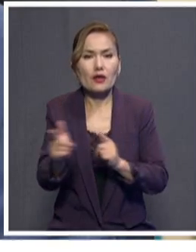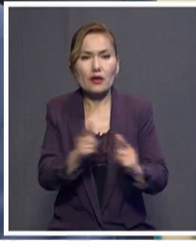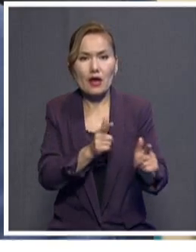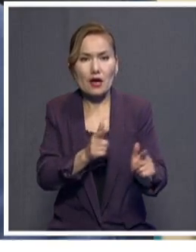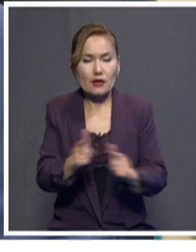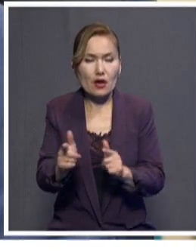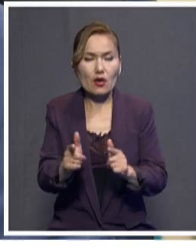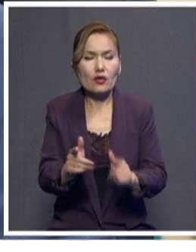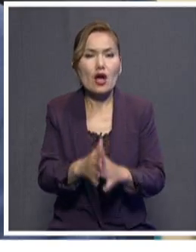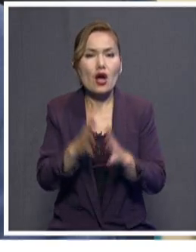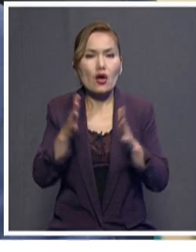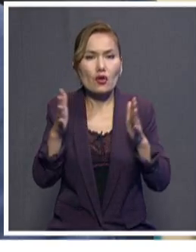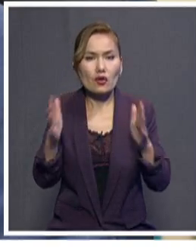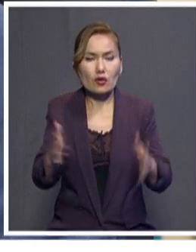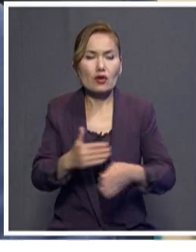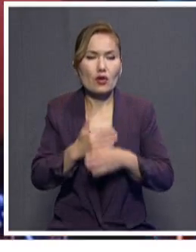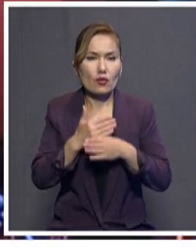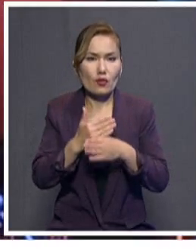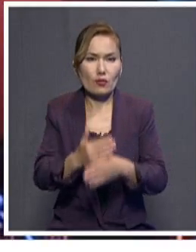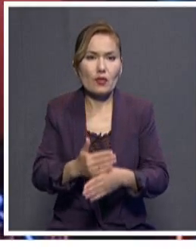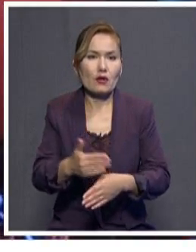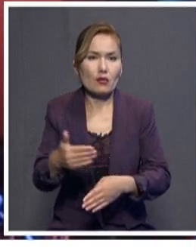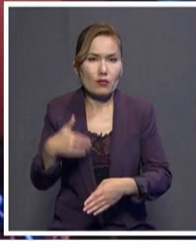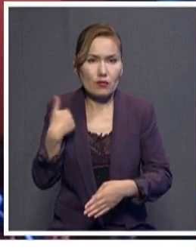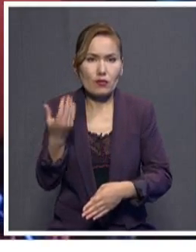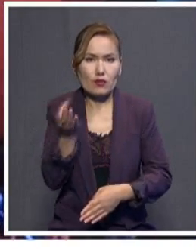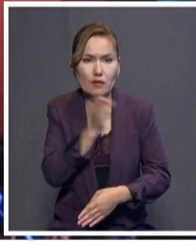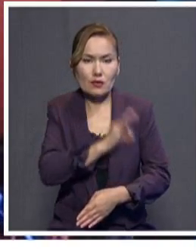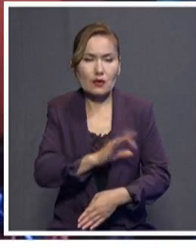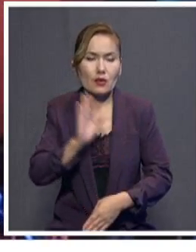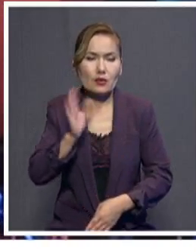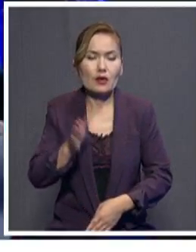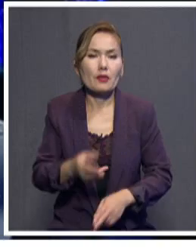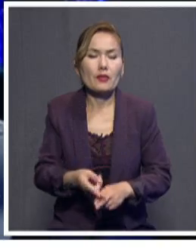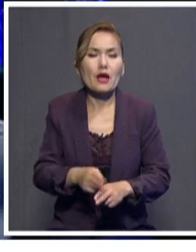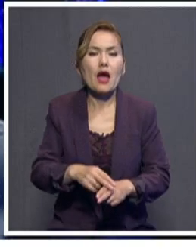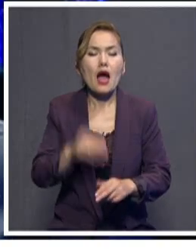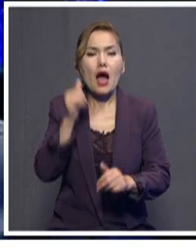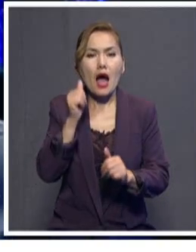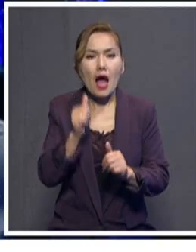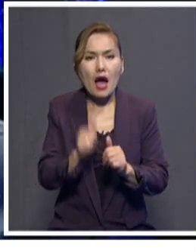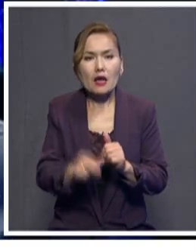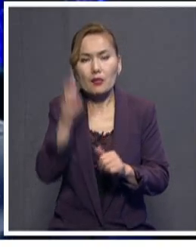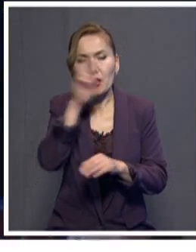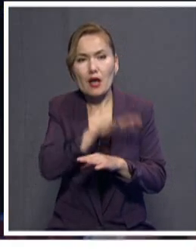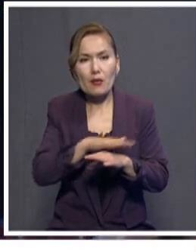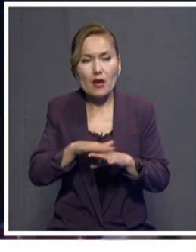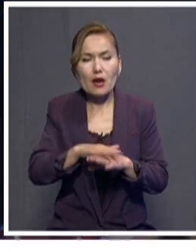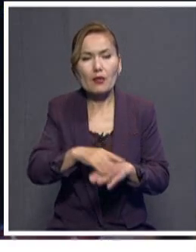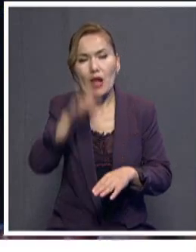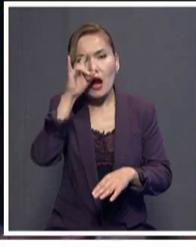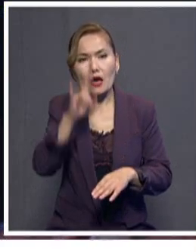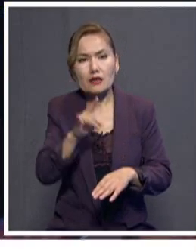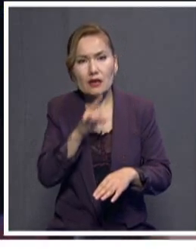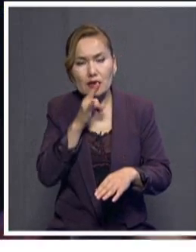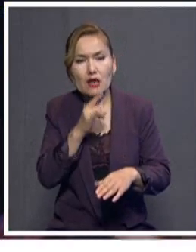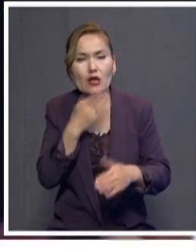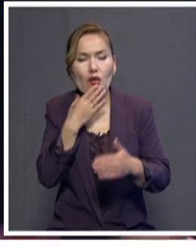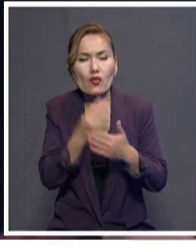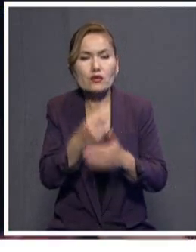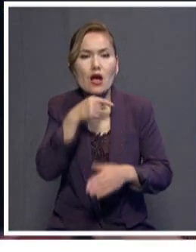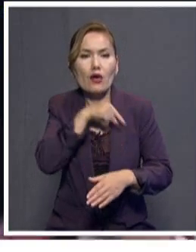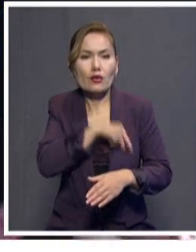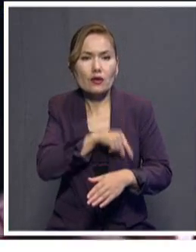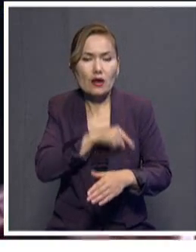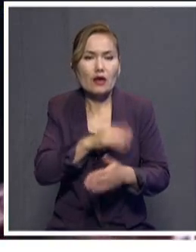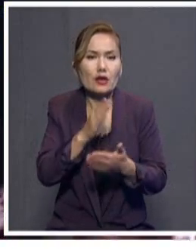дайындауға үлкен үлесін қосып жатыр. Әлемдегі кез келген мемлекеттің тілі секілді болмыс бітіміне тән өзіндік үні бар. Сол ұлттық